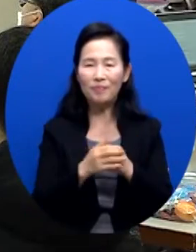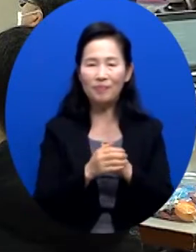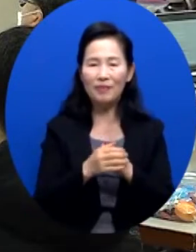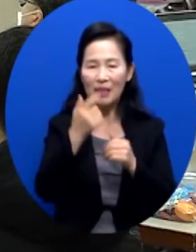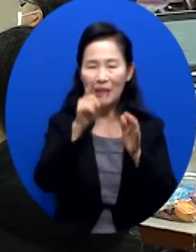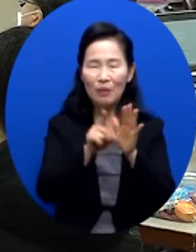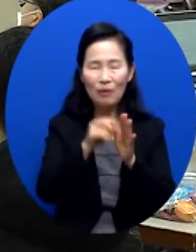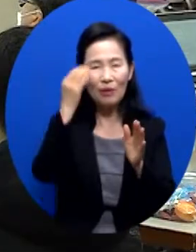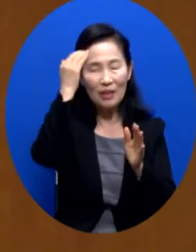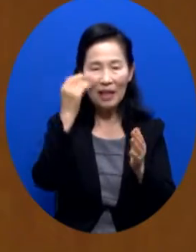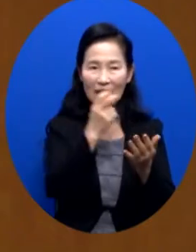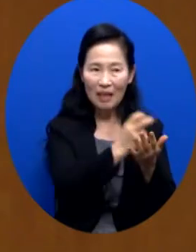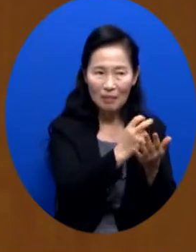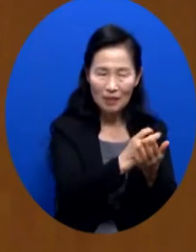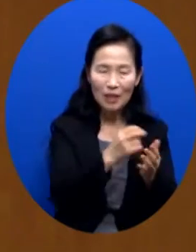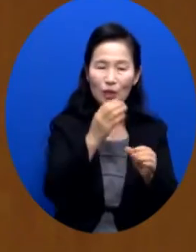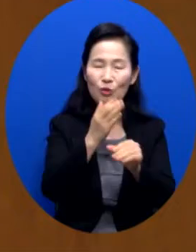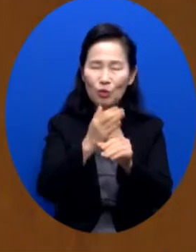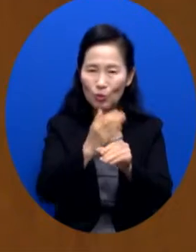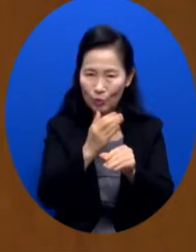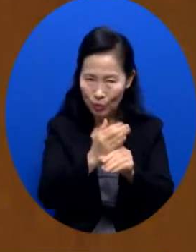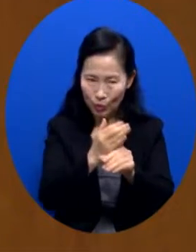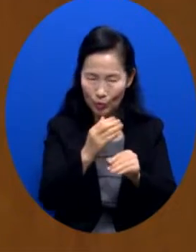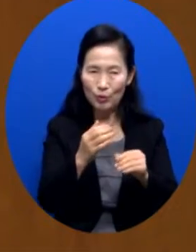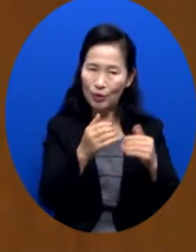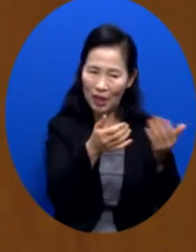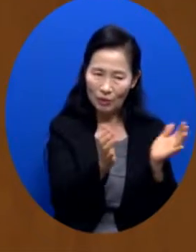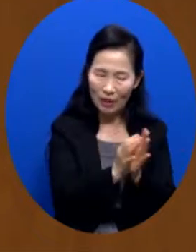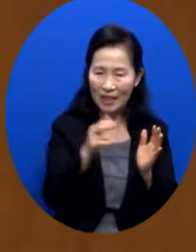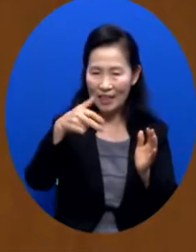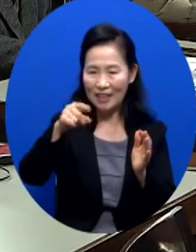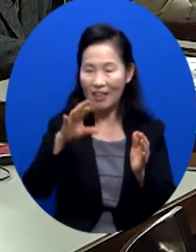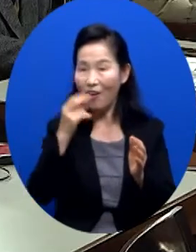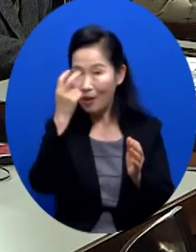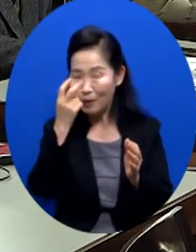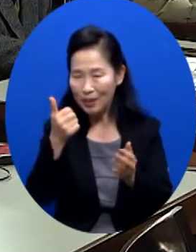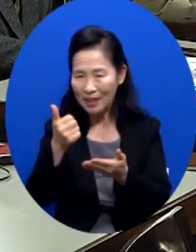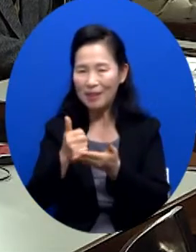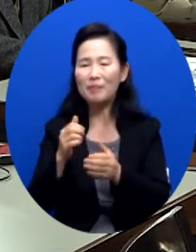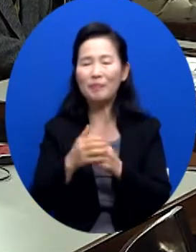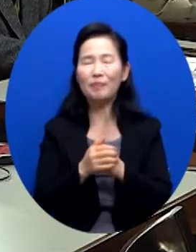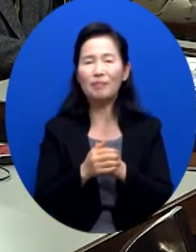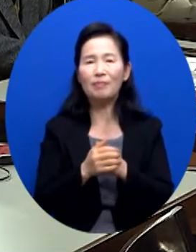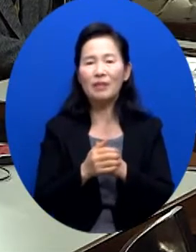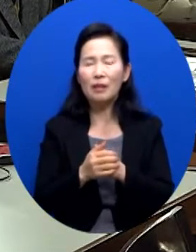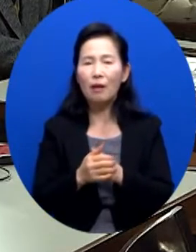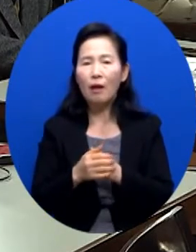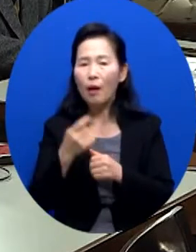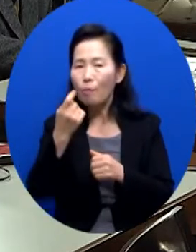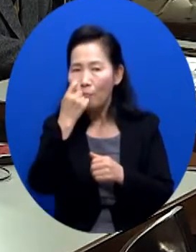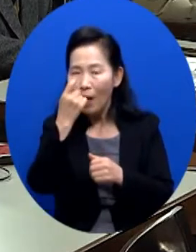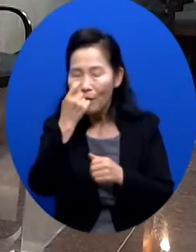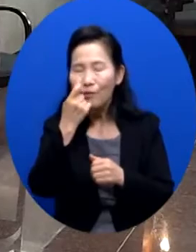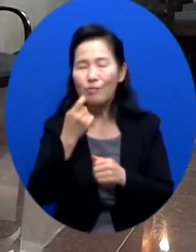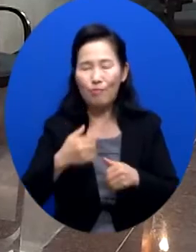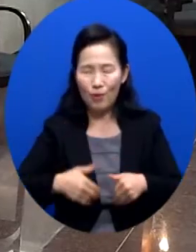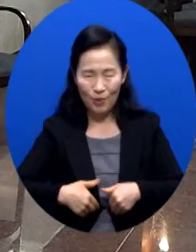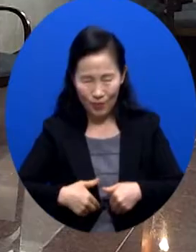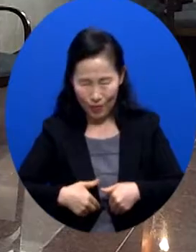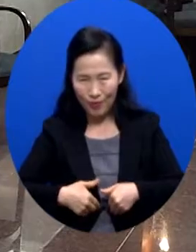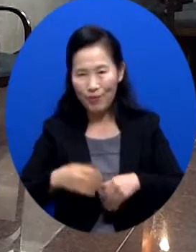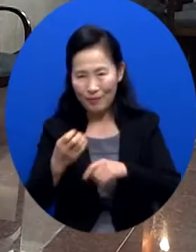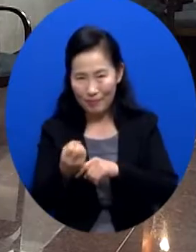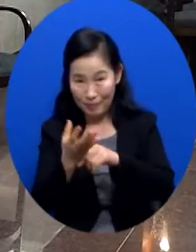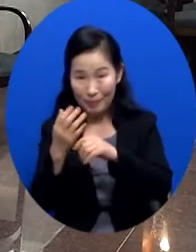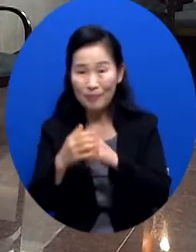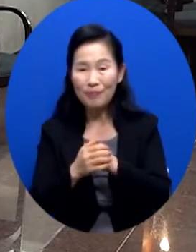기록에 대한 감리회 중부 연회 정연수 감독 n 시대 언어로 복음을 전할 수 있는 배움의 장이 되길 바란다 고 권면했다 있습니다